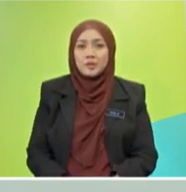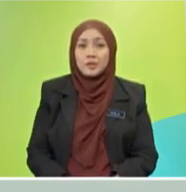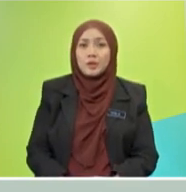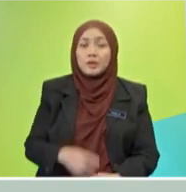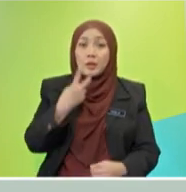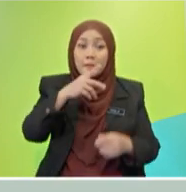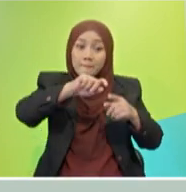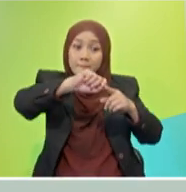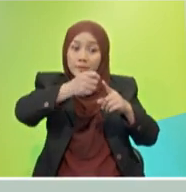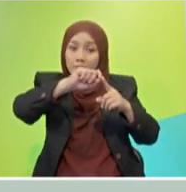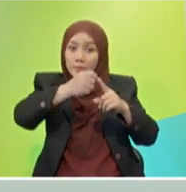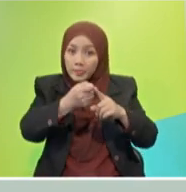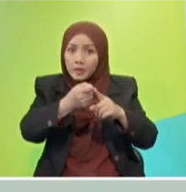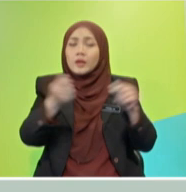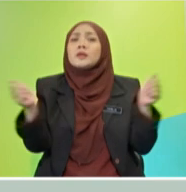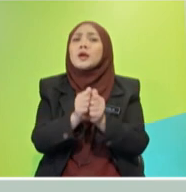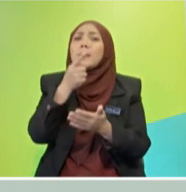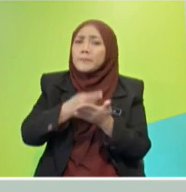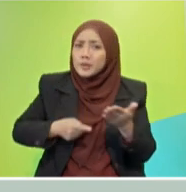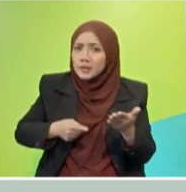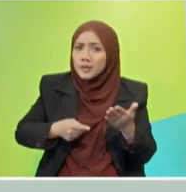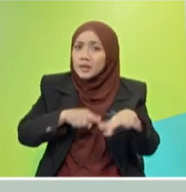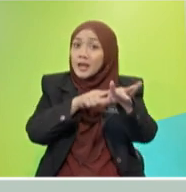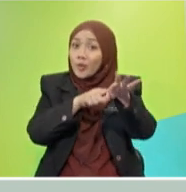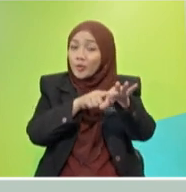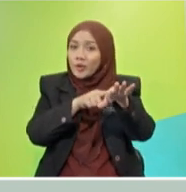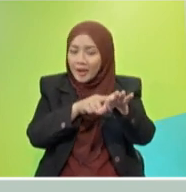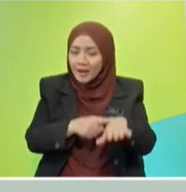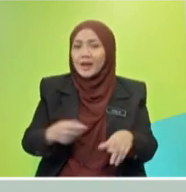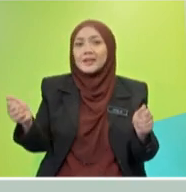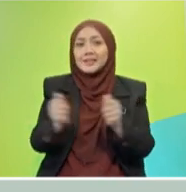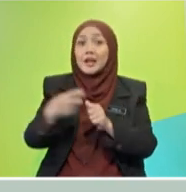dengan gunting nah ini contoh penuaan oke